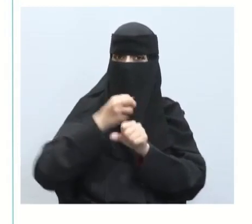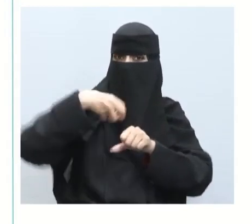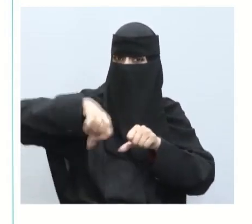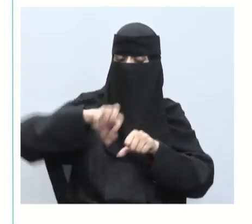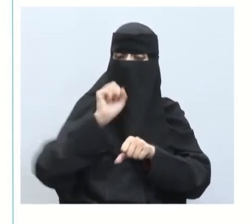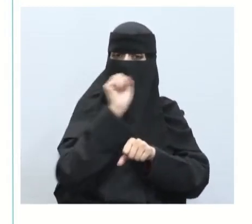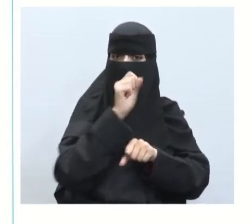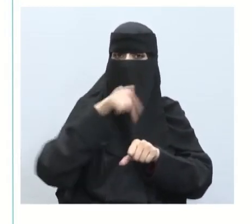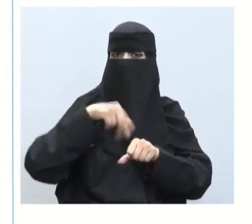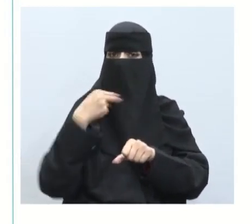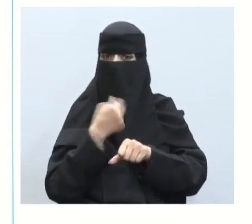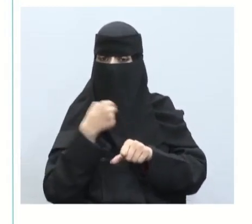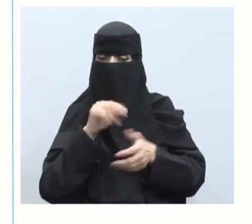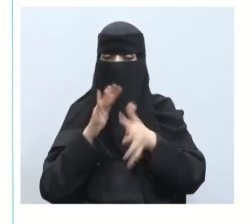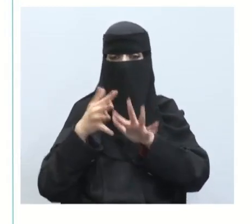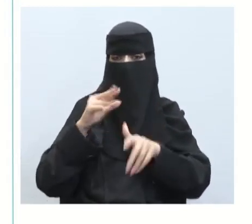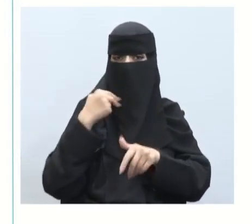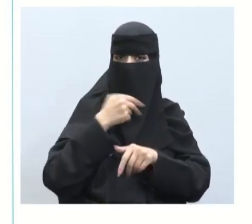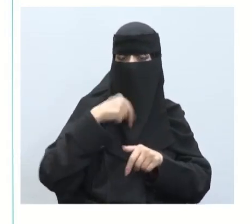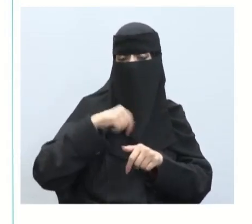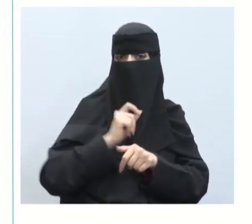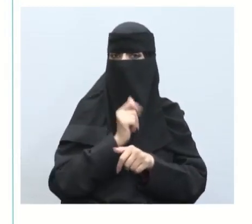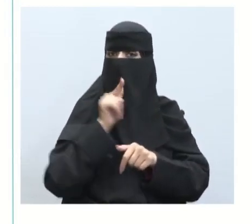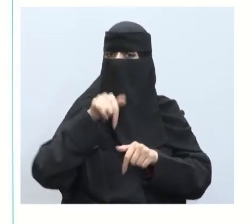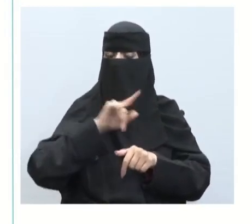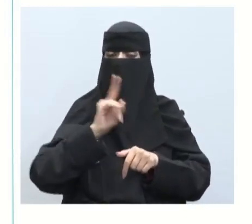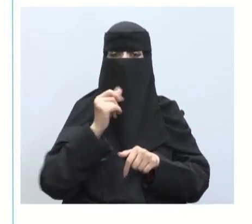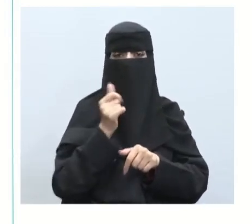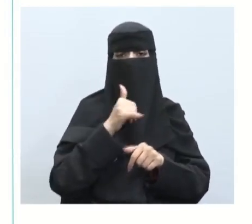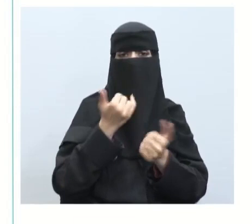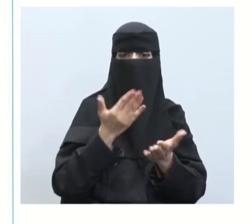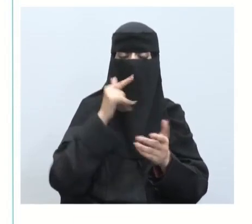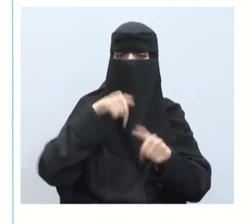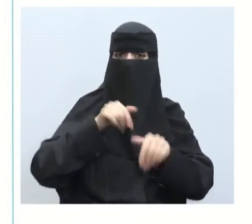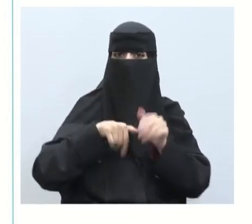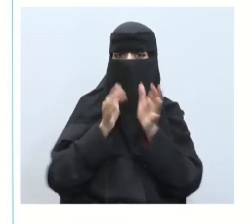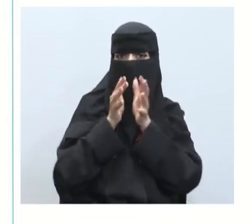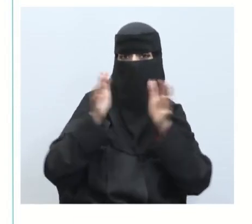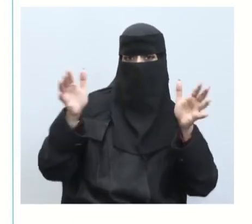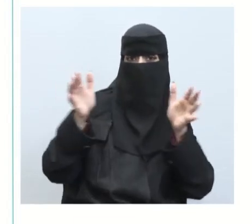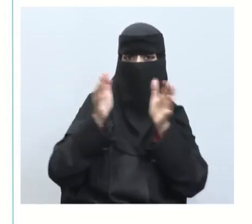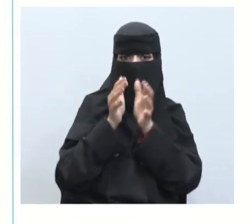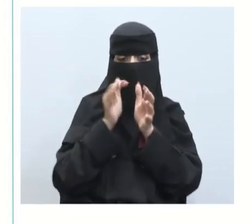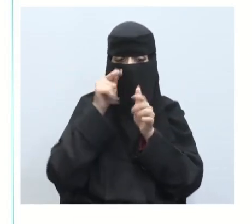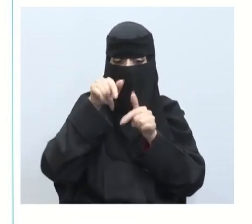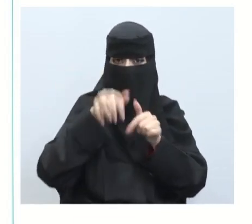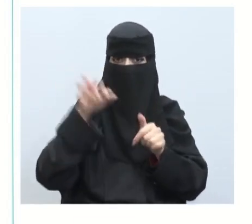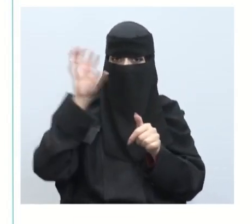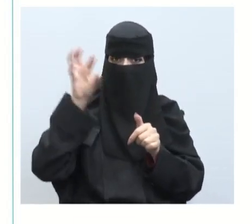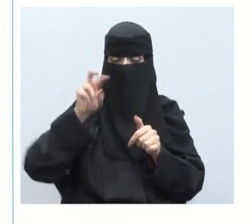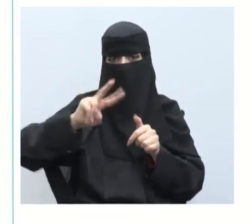خاص او حكومي او شبه حكومي او ربحي او غير ربحي حجم المنظمه هل هو كبير صغير هل هي شركه